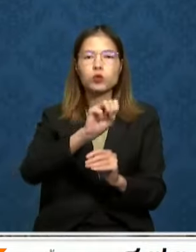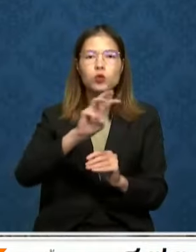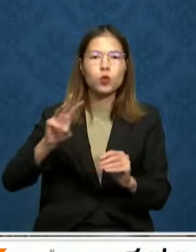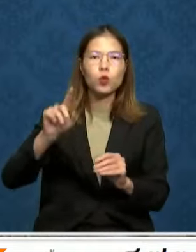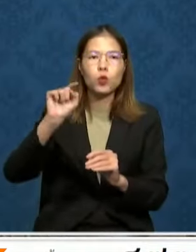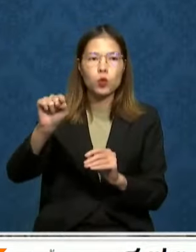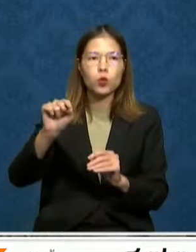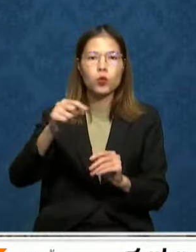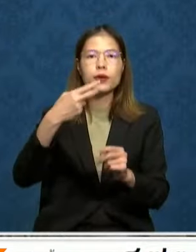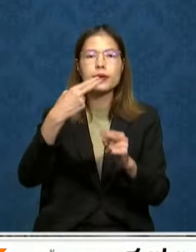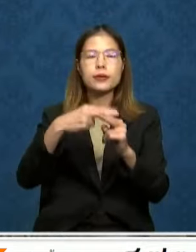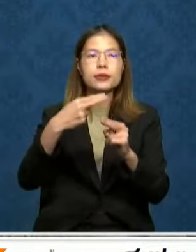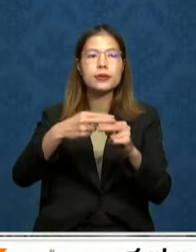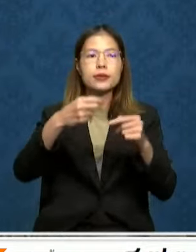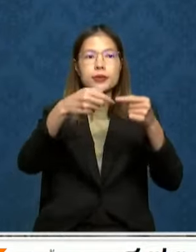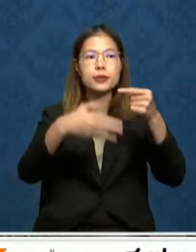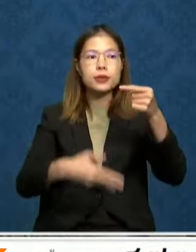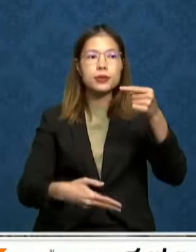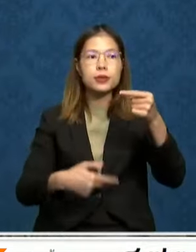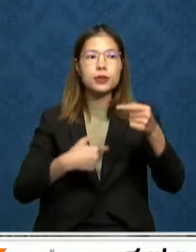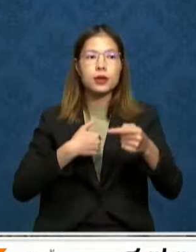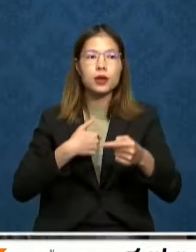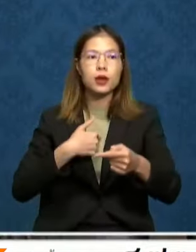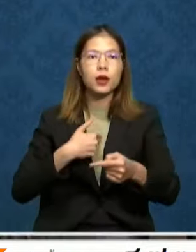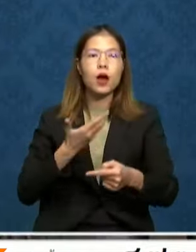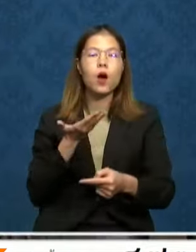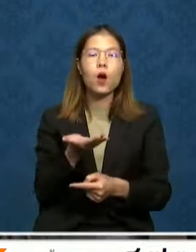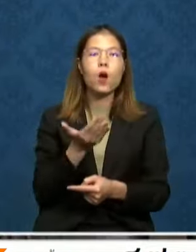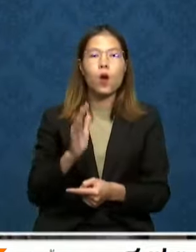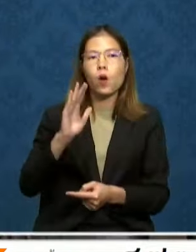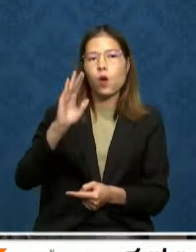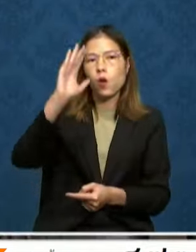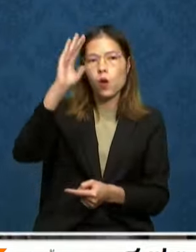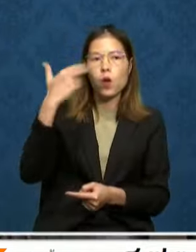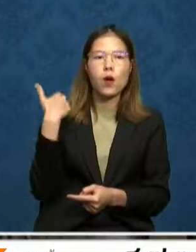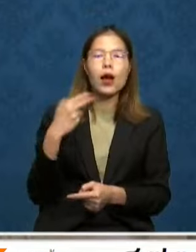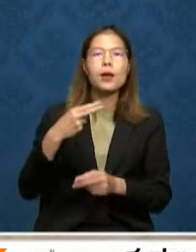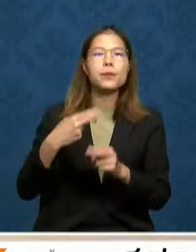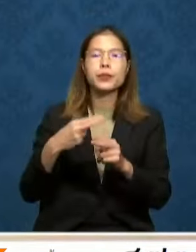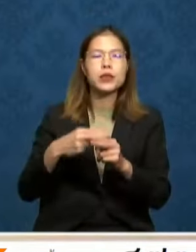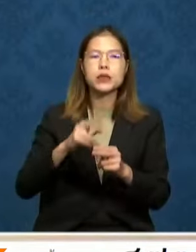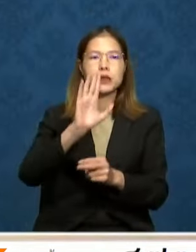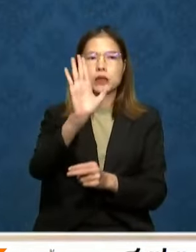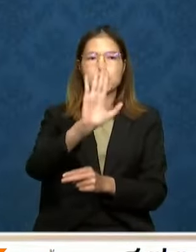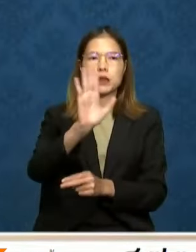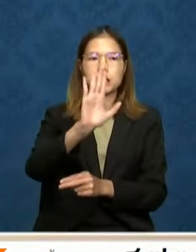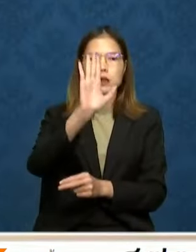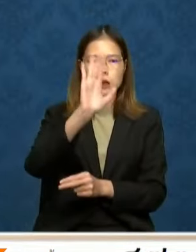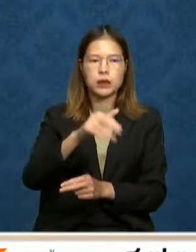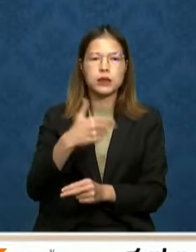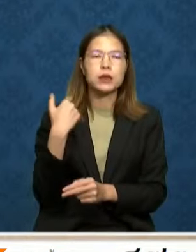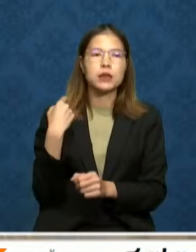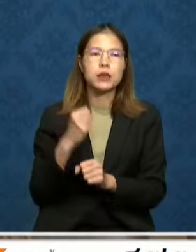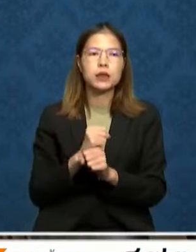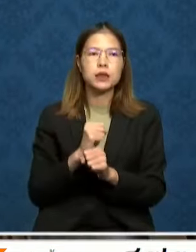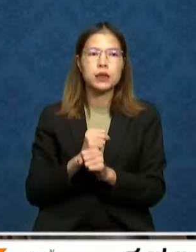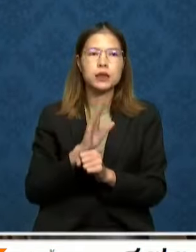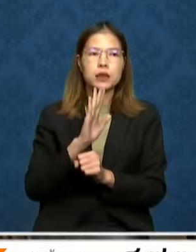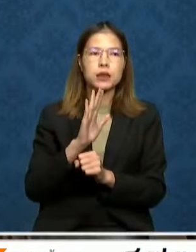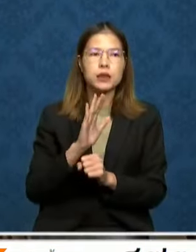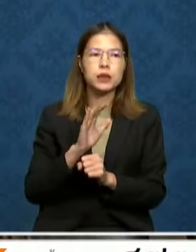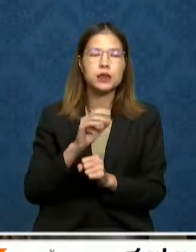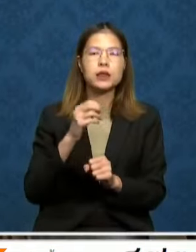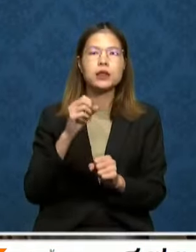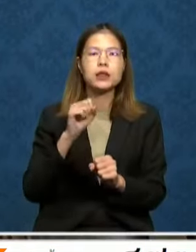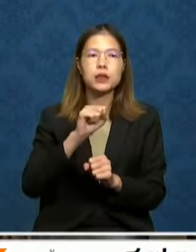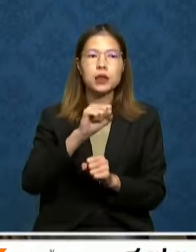พิสิทธิ์อภิวัฒน์ขอขออนุญาตอย่าไปเอ่ยชื่อท่านเลยครับโอเคครับขอบคุณครับคือมีวุฒิสมาชิกิท่าน